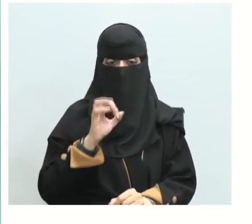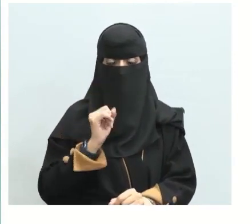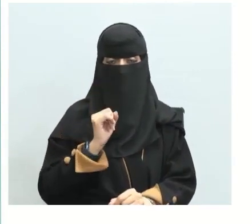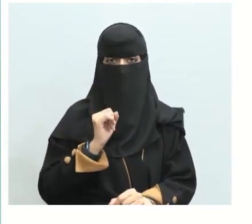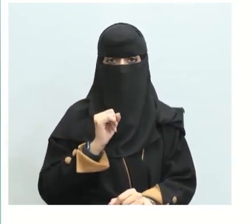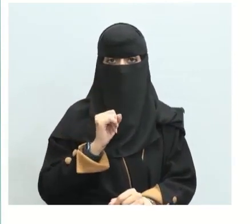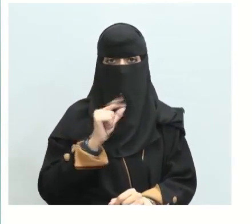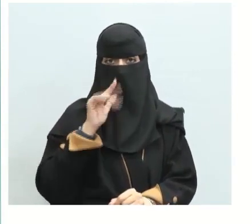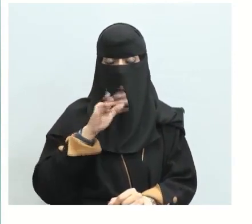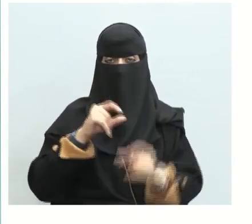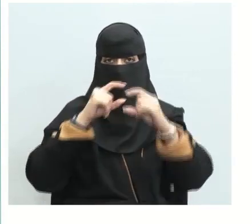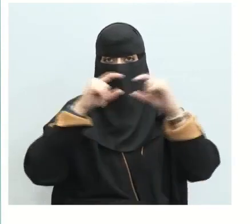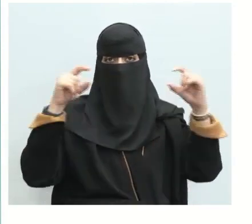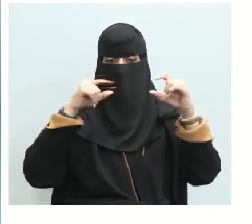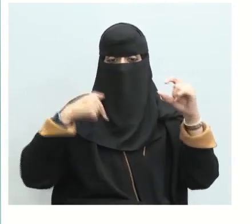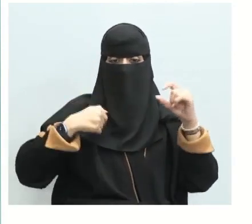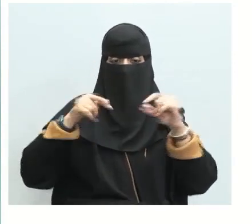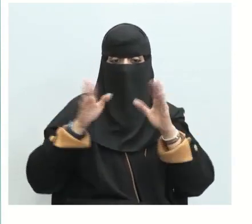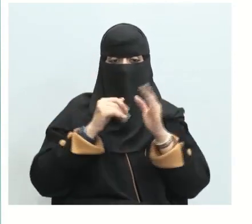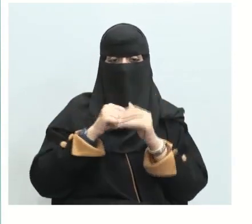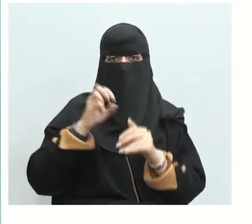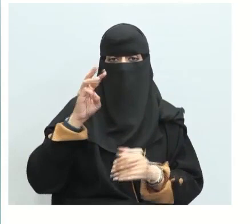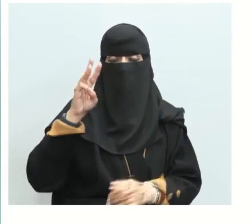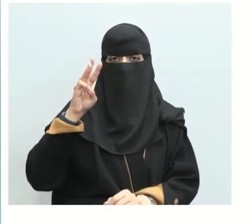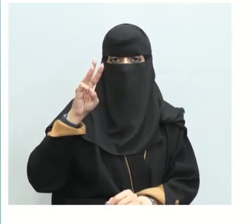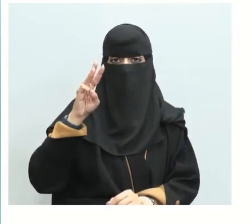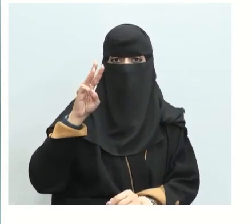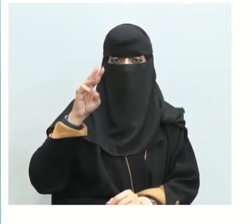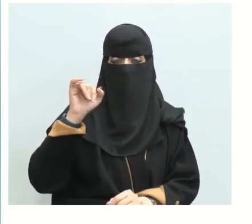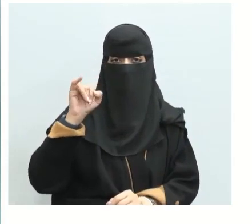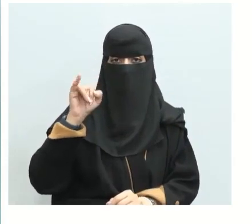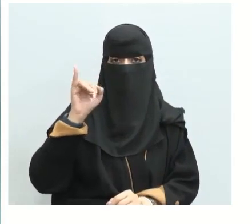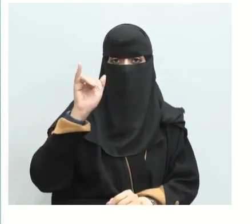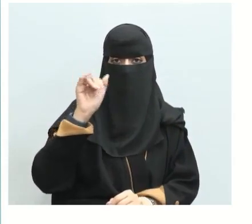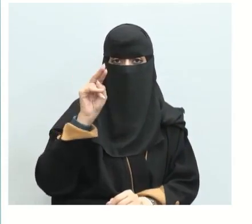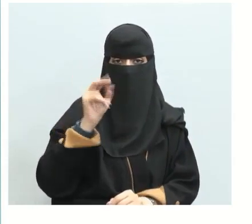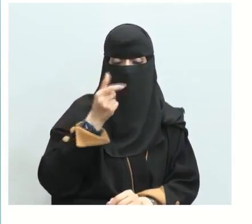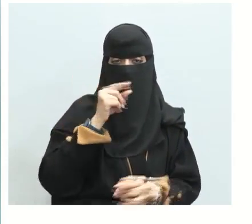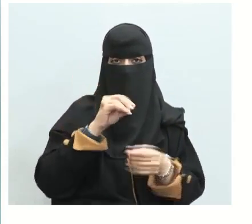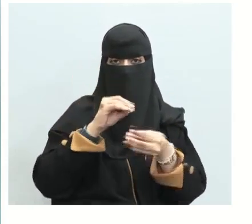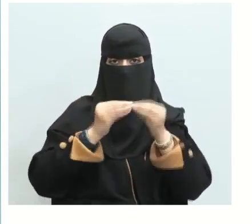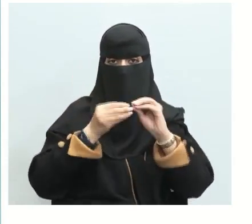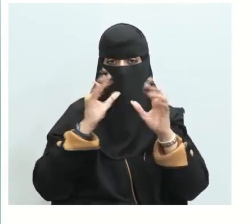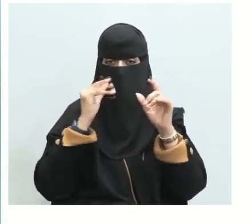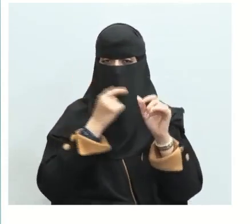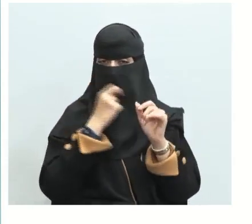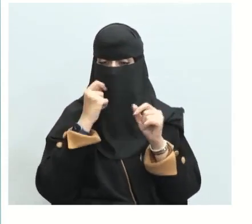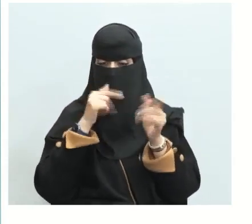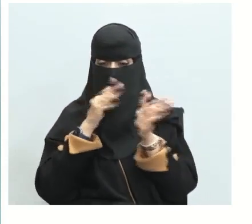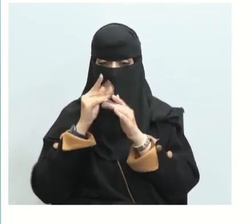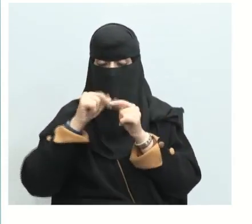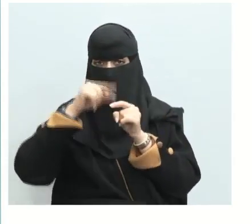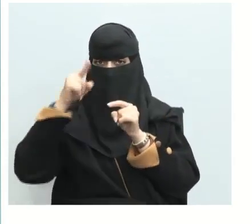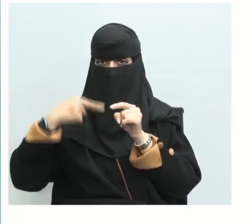في صفحة الـ HTML نقوم بكتابة الوسم ميتا، بعد ذلك الاسم، بعد ذلك نقوم بكتابة اسم إطار العرض أو